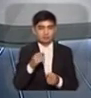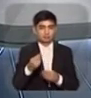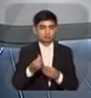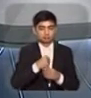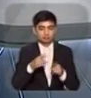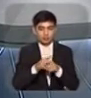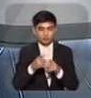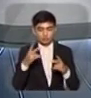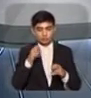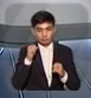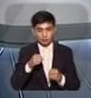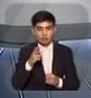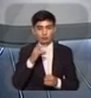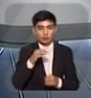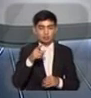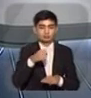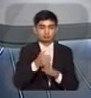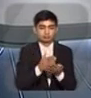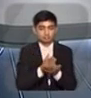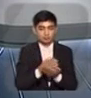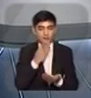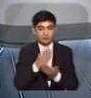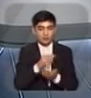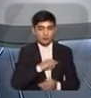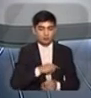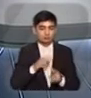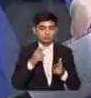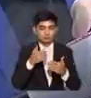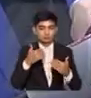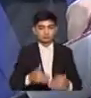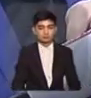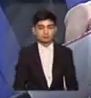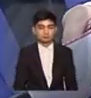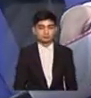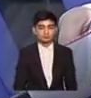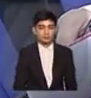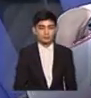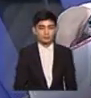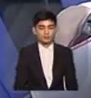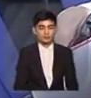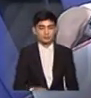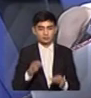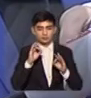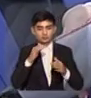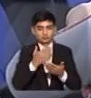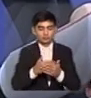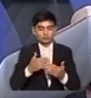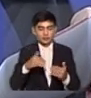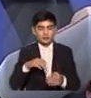ущерба. Известно, что госслужащий уже вернулся на работу. Внесено представление генеральным